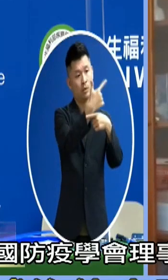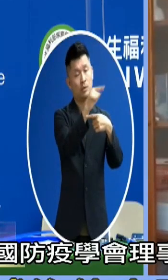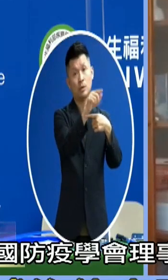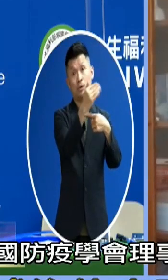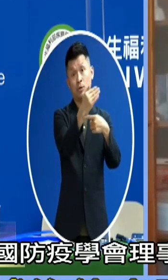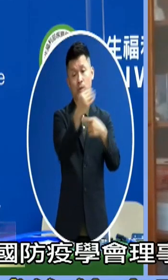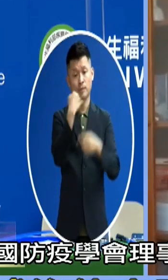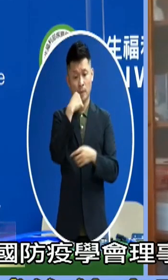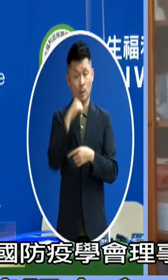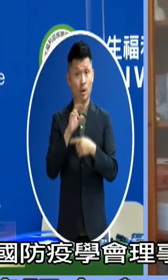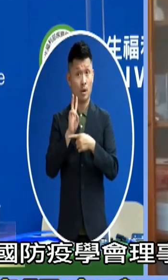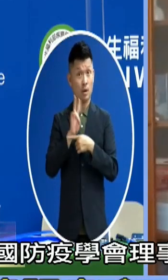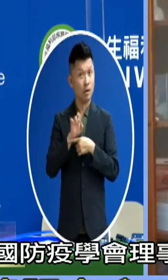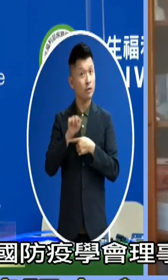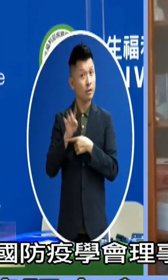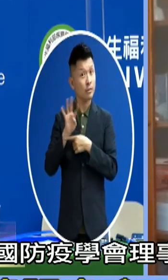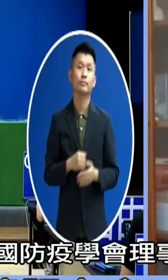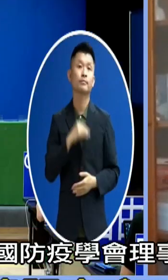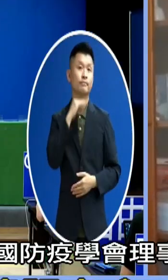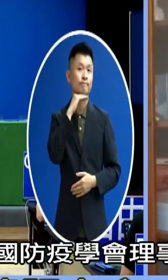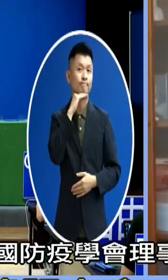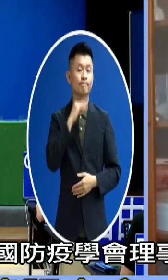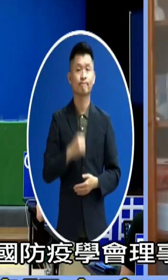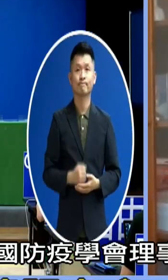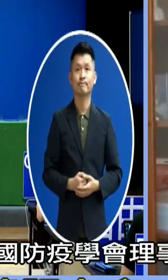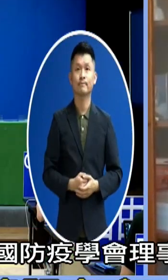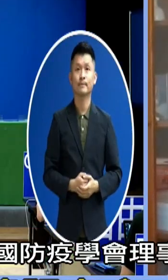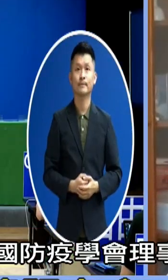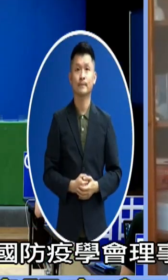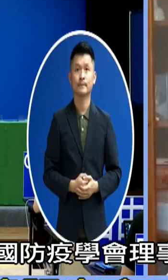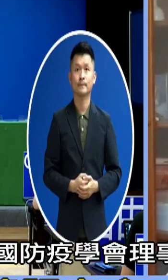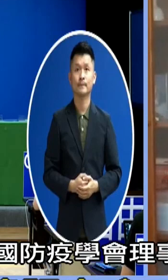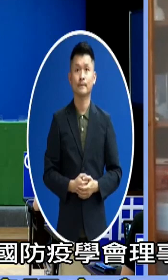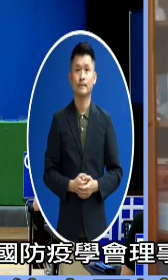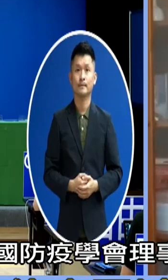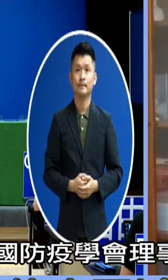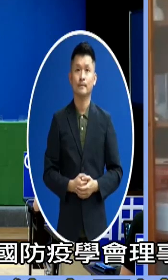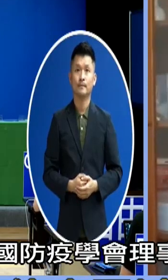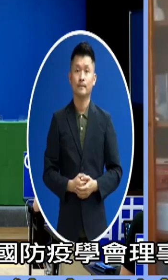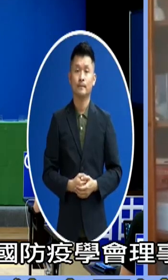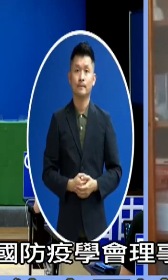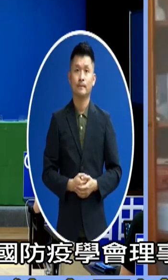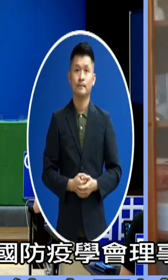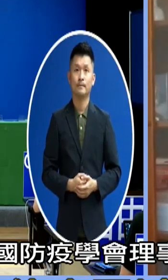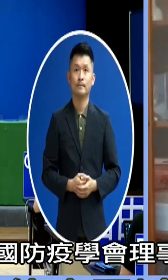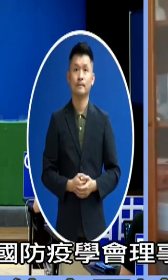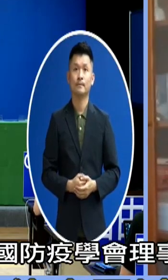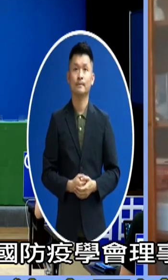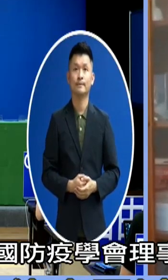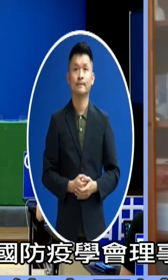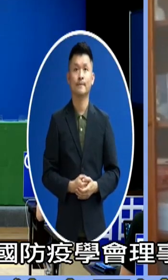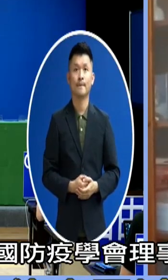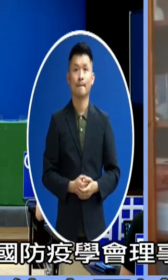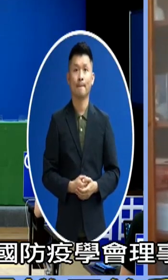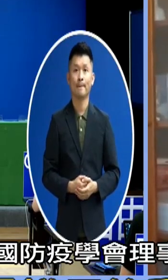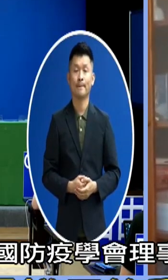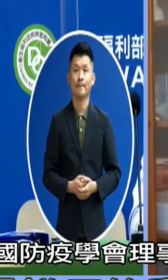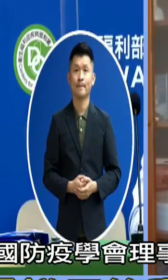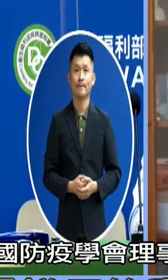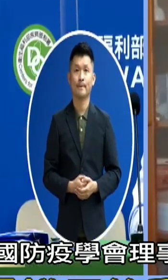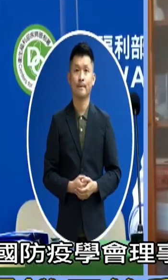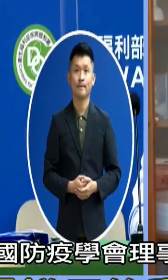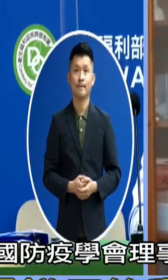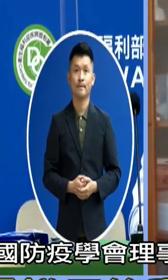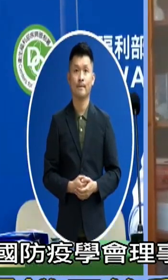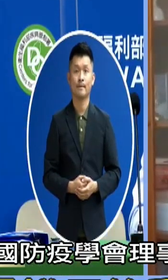记者会当做他的竞选舞台，他也可以利用校正回归这样子的动作